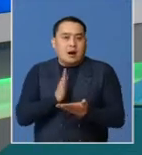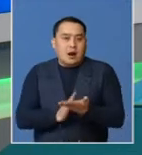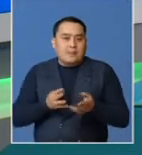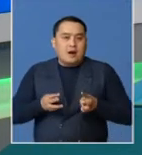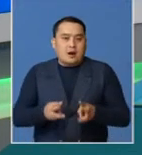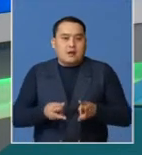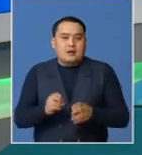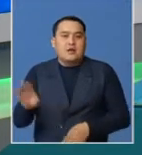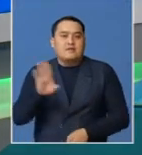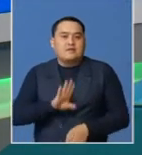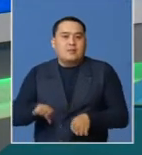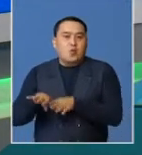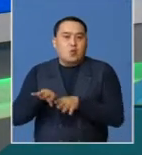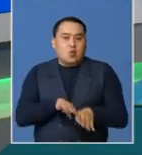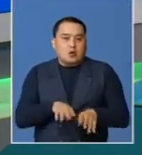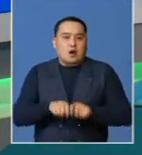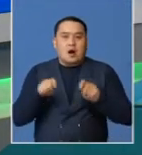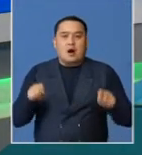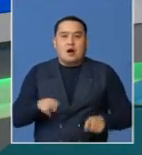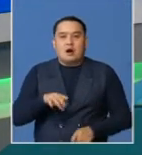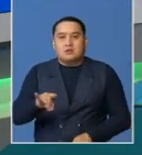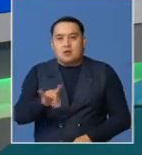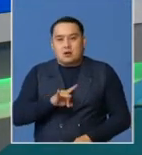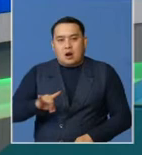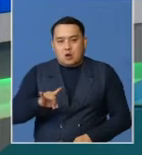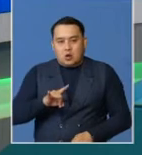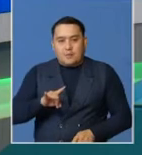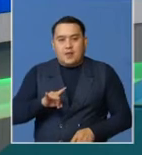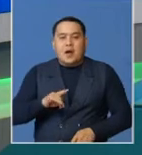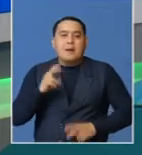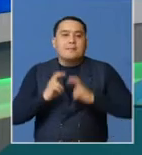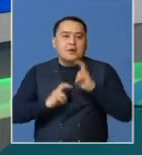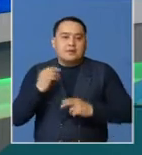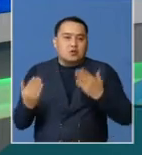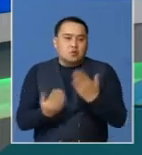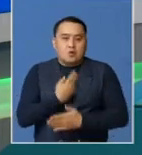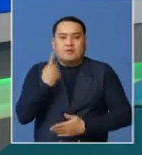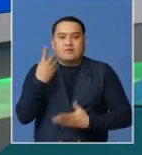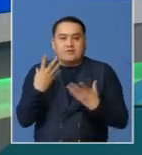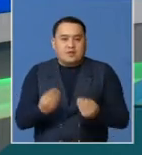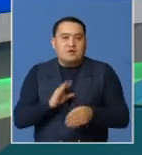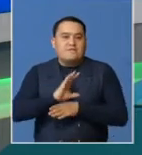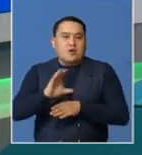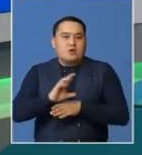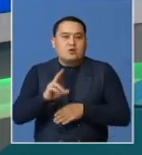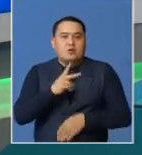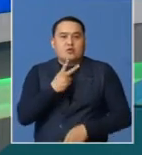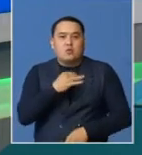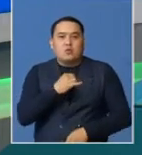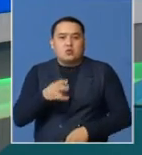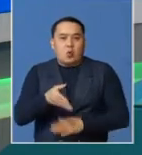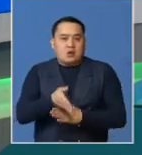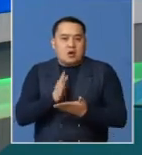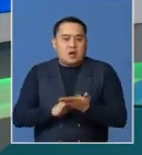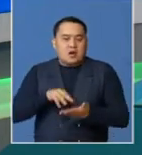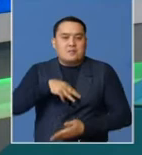Хлебопекарню европейского уровня открыли в селе Абай Карасайского района. Новое предприятие в день выпускает более 2 тонн